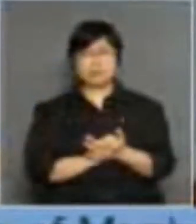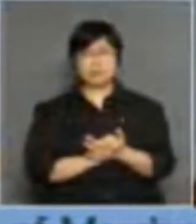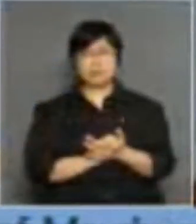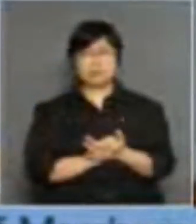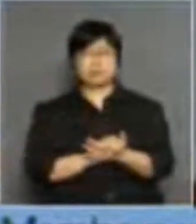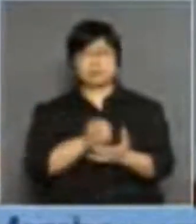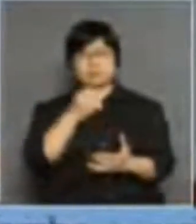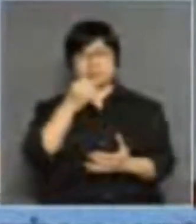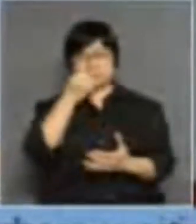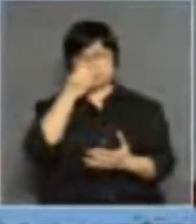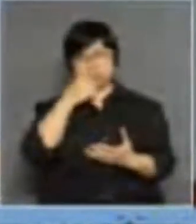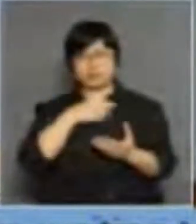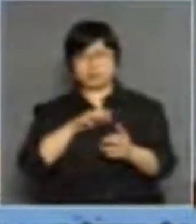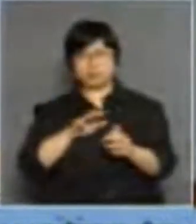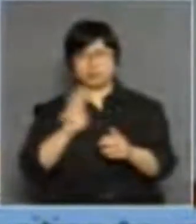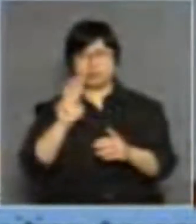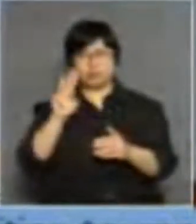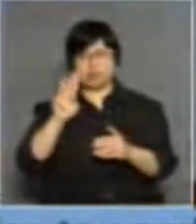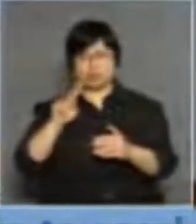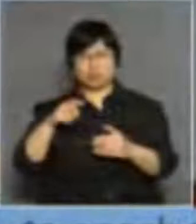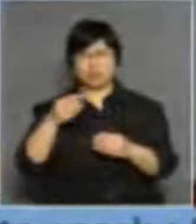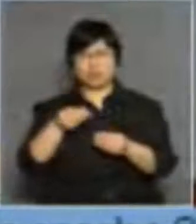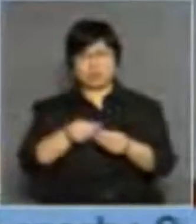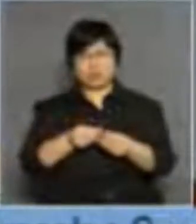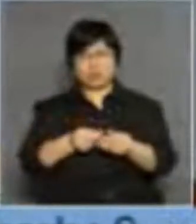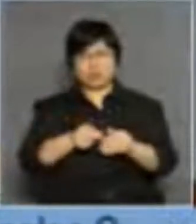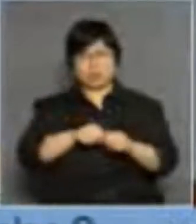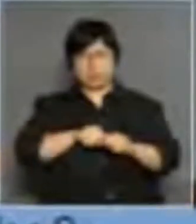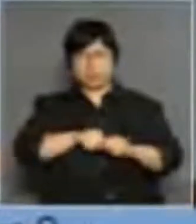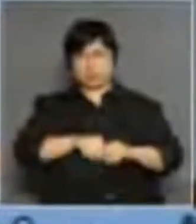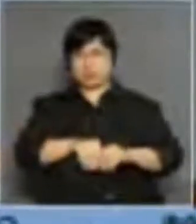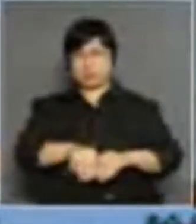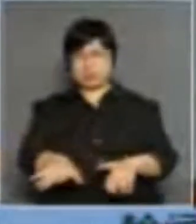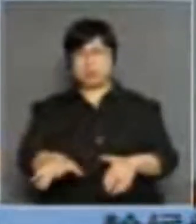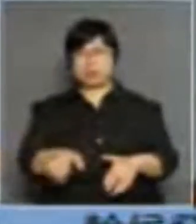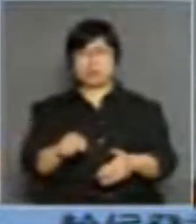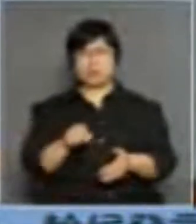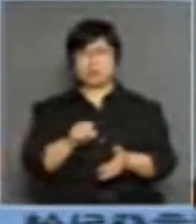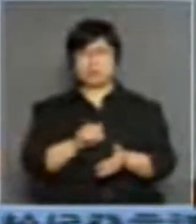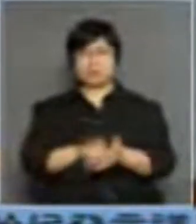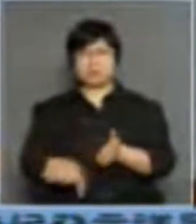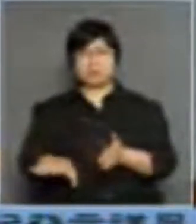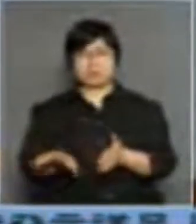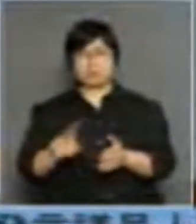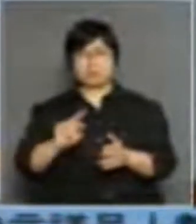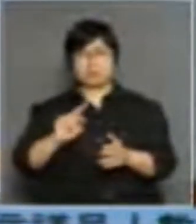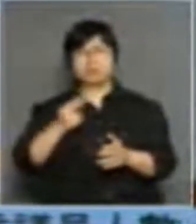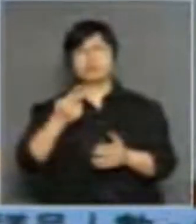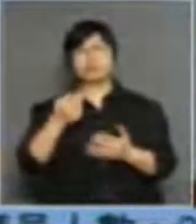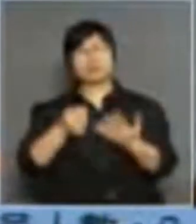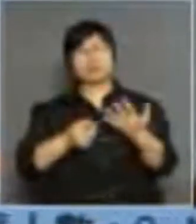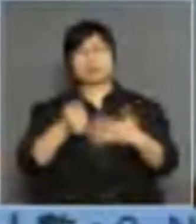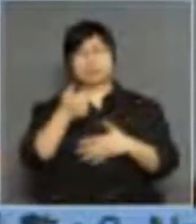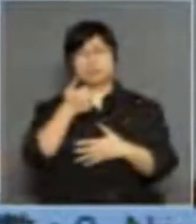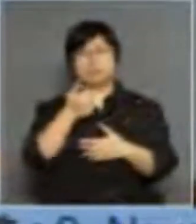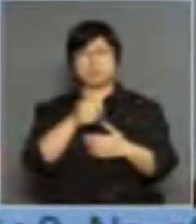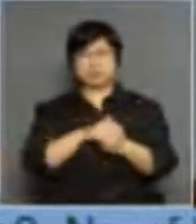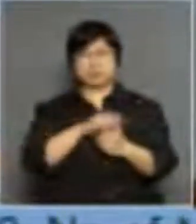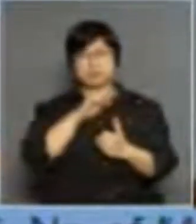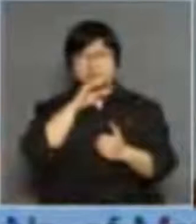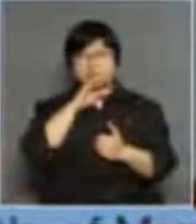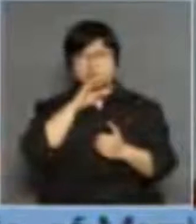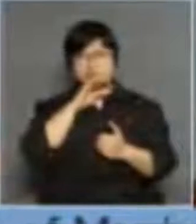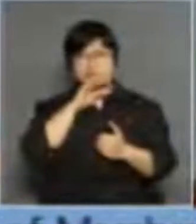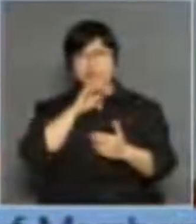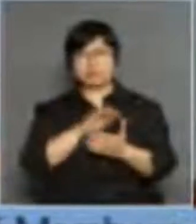嘅水土流失已經係受到咗一定嘅改善。但係如果我哋喺呢一